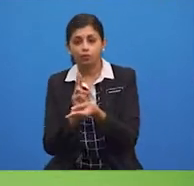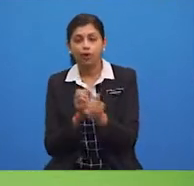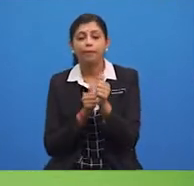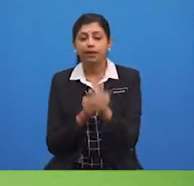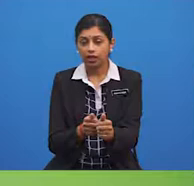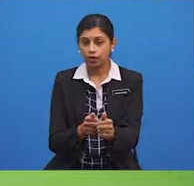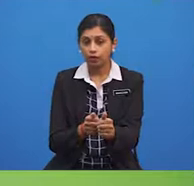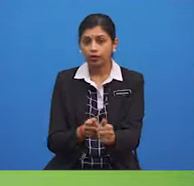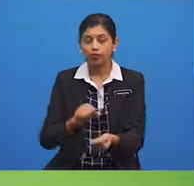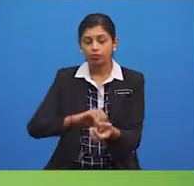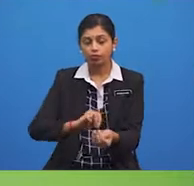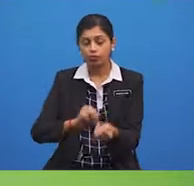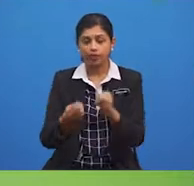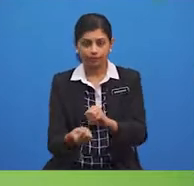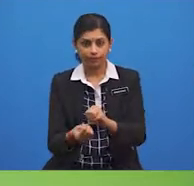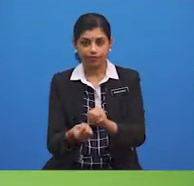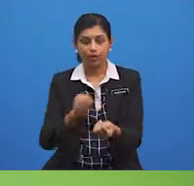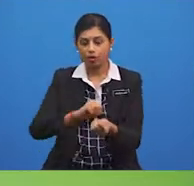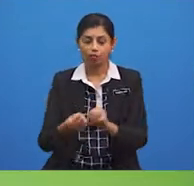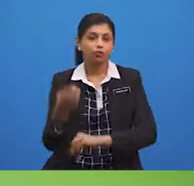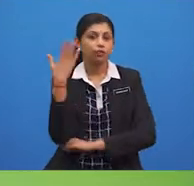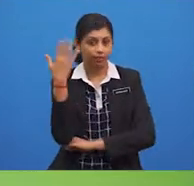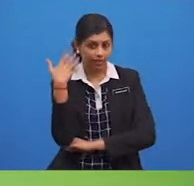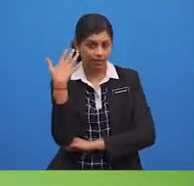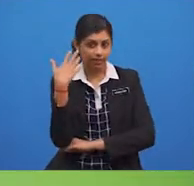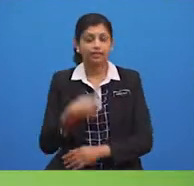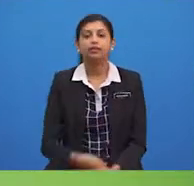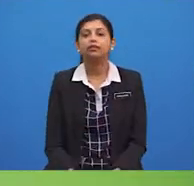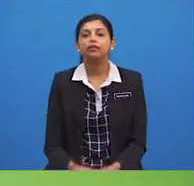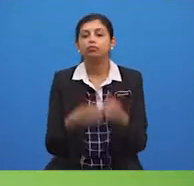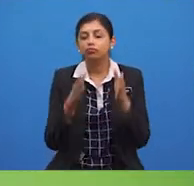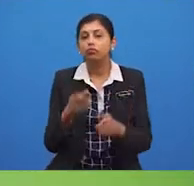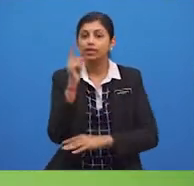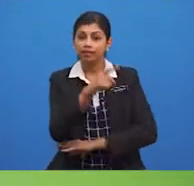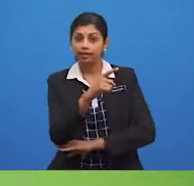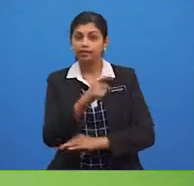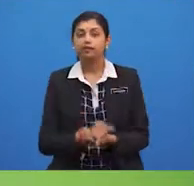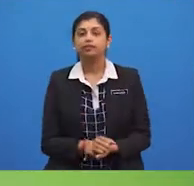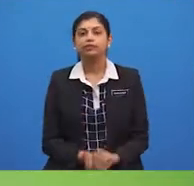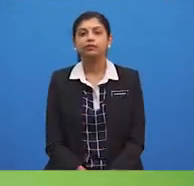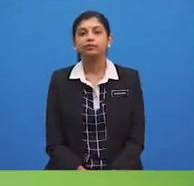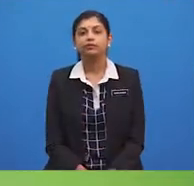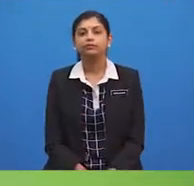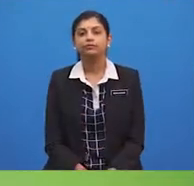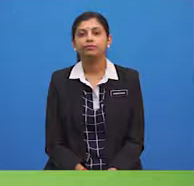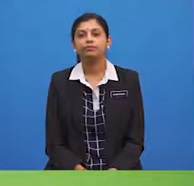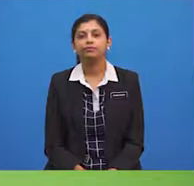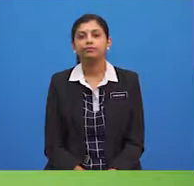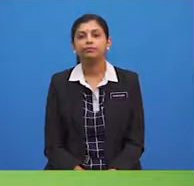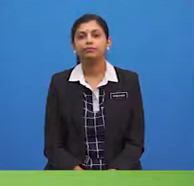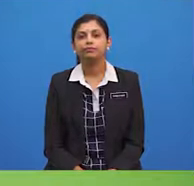musim. Pada musim panas, penduduk di tundra atau dikenali